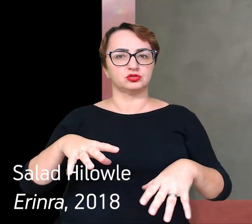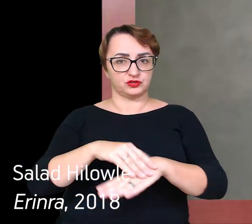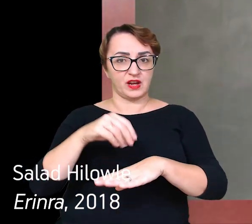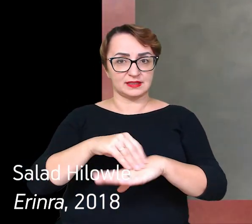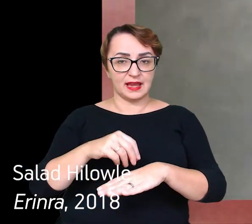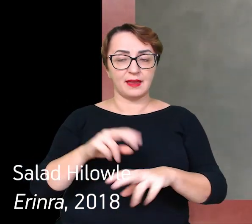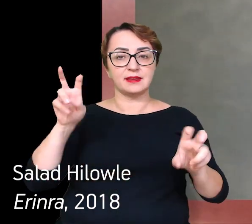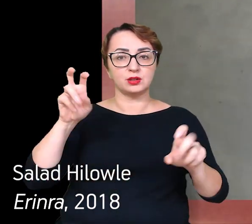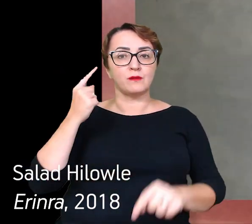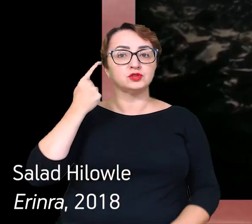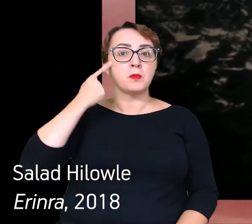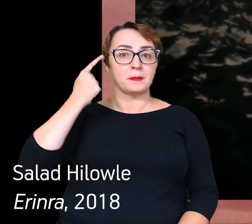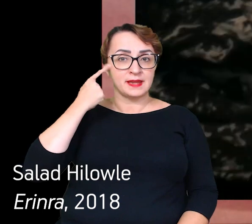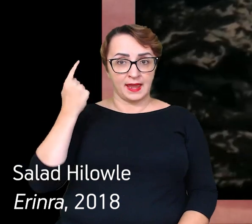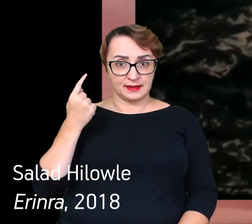zderza